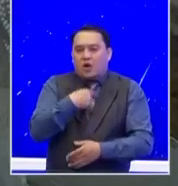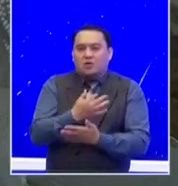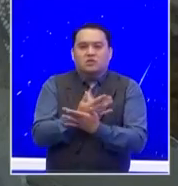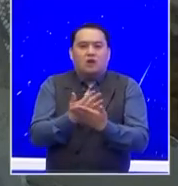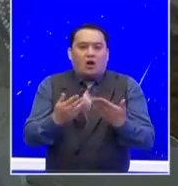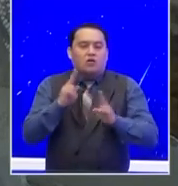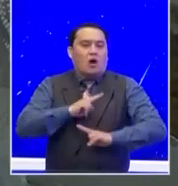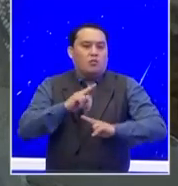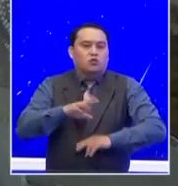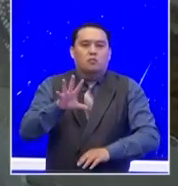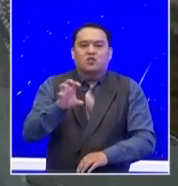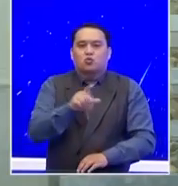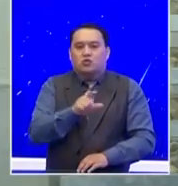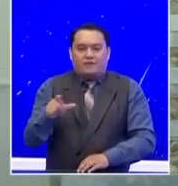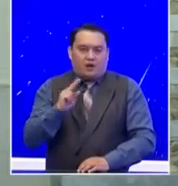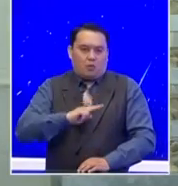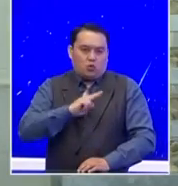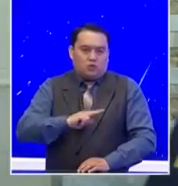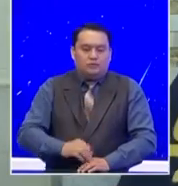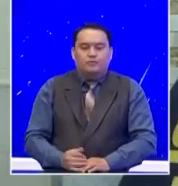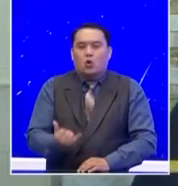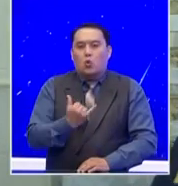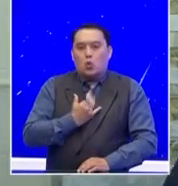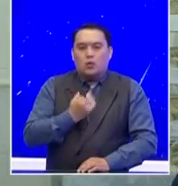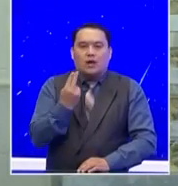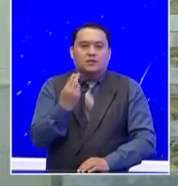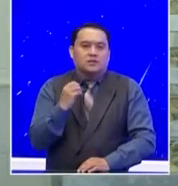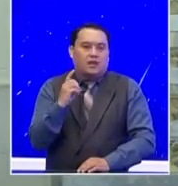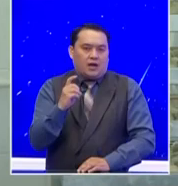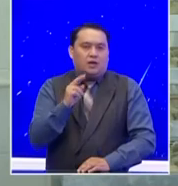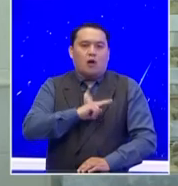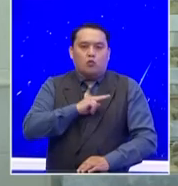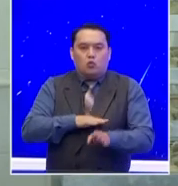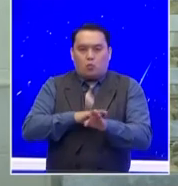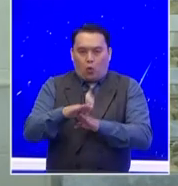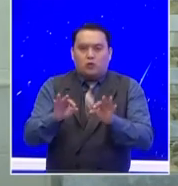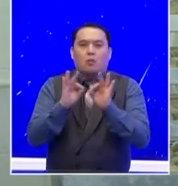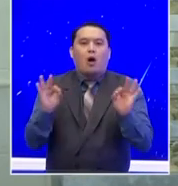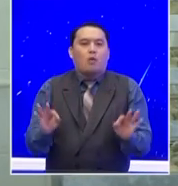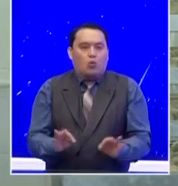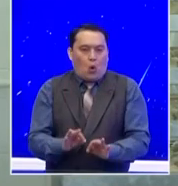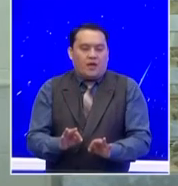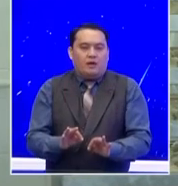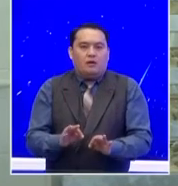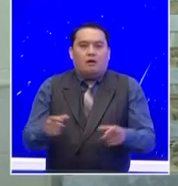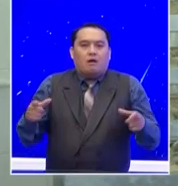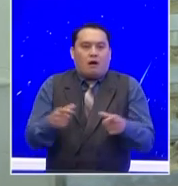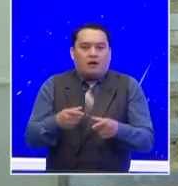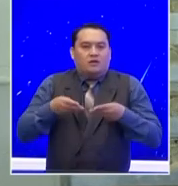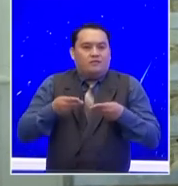которых трудятся более 500 человек. У нас цех работает в полном объеме. На карантин никак не